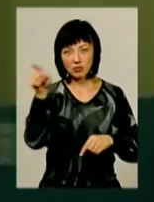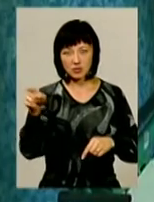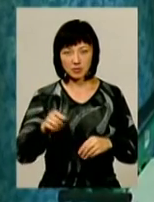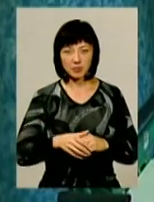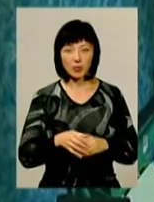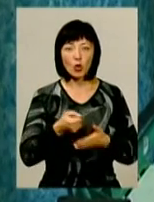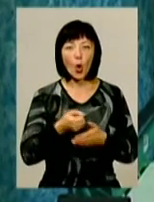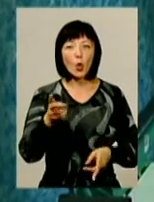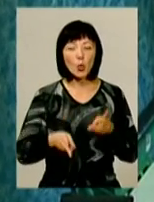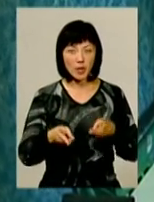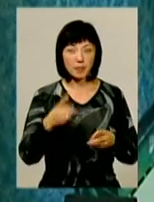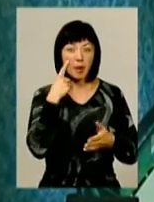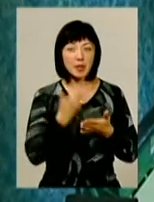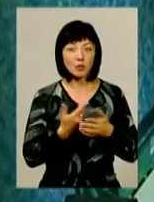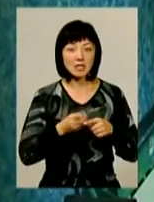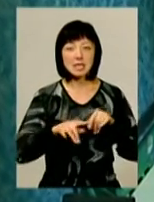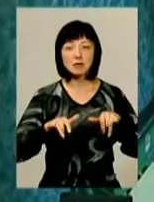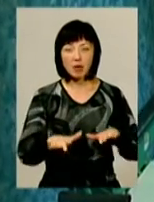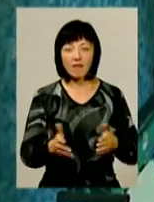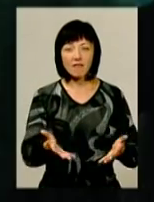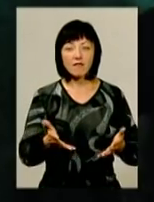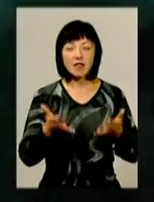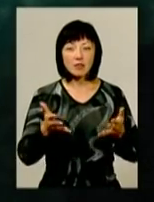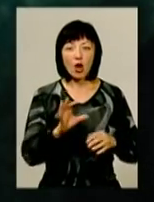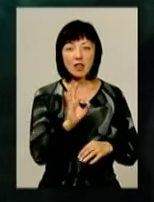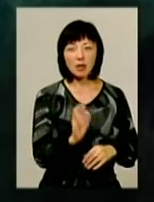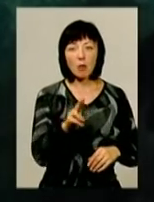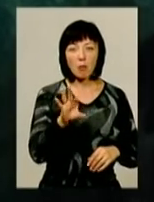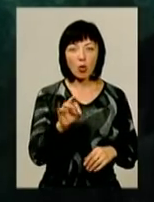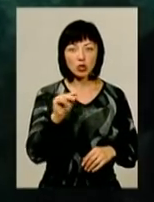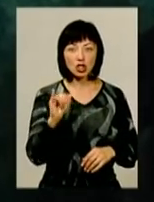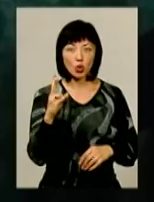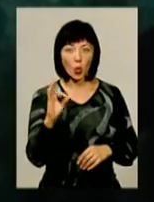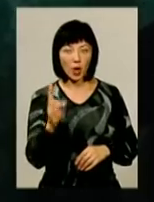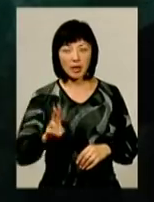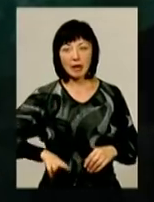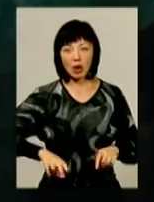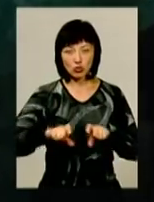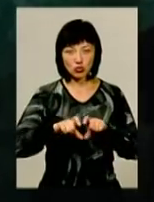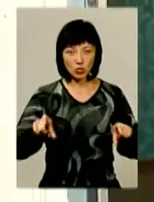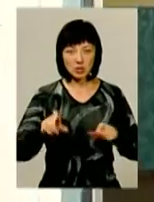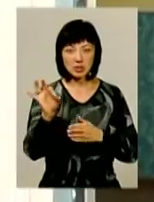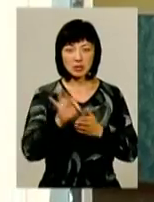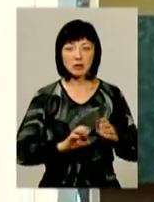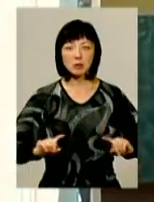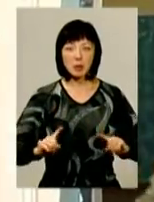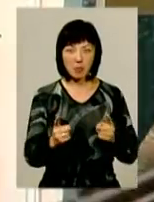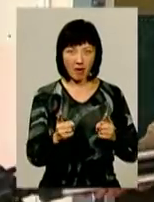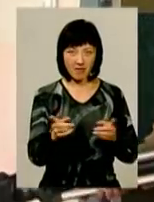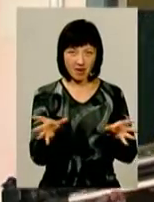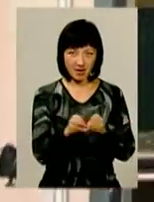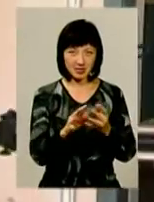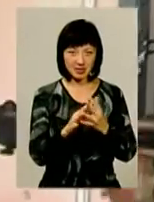на кухню. Підозрюваним у цій справі виявився Олександр Починок, директор школи. Його на гарячому спіймав